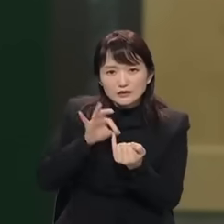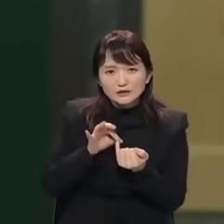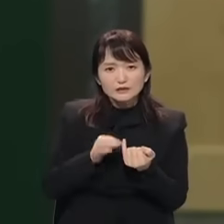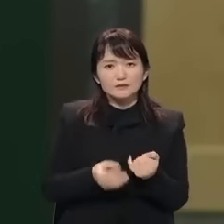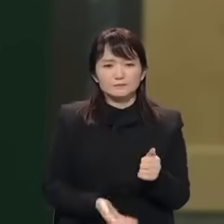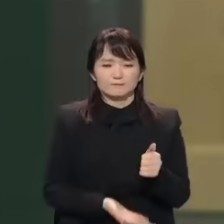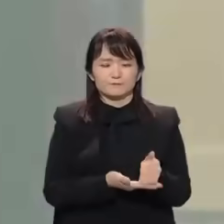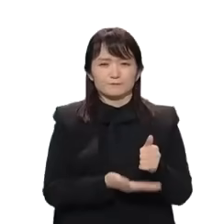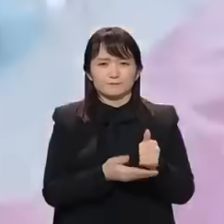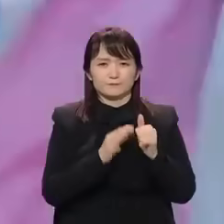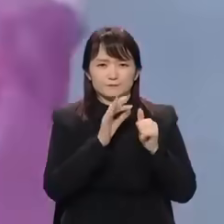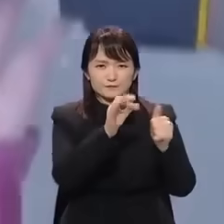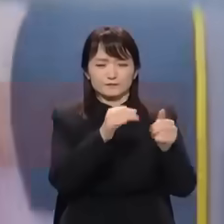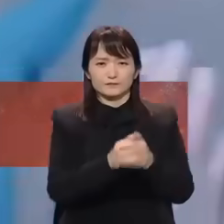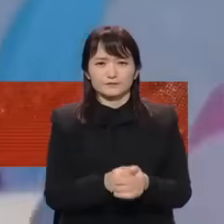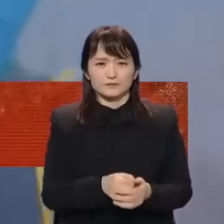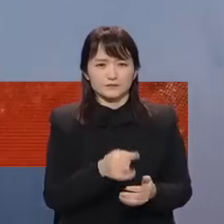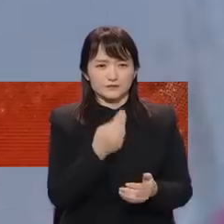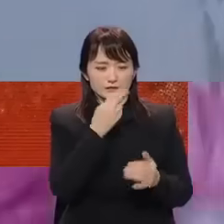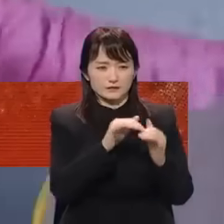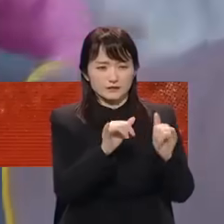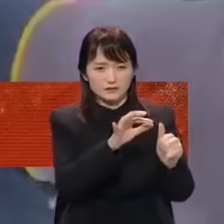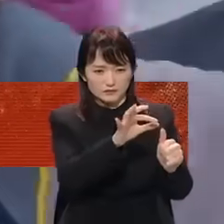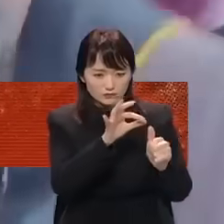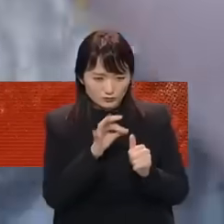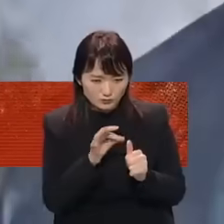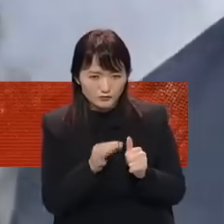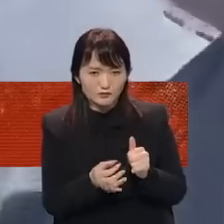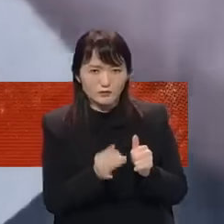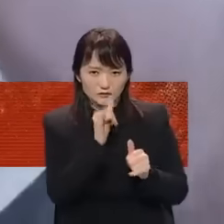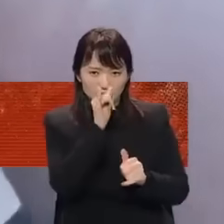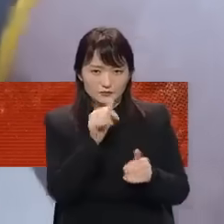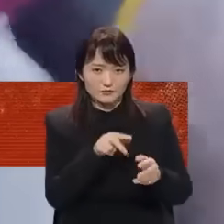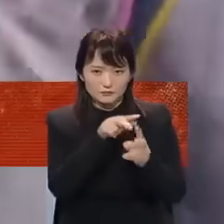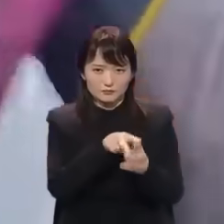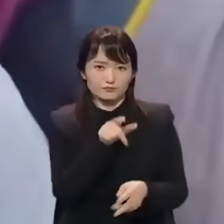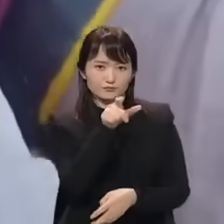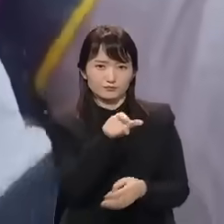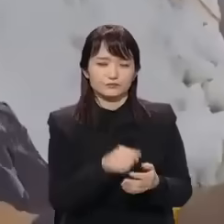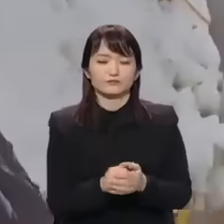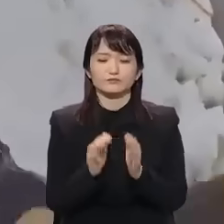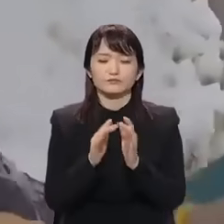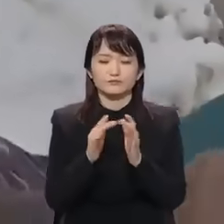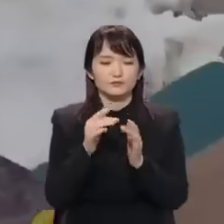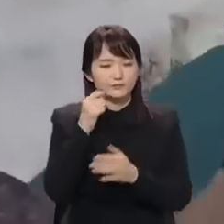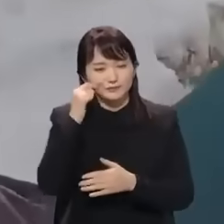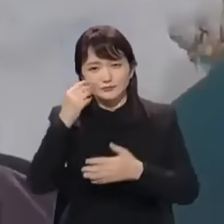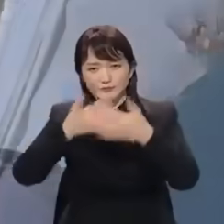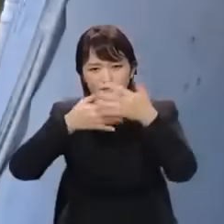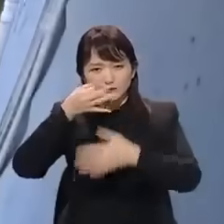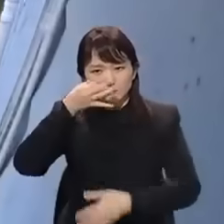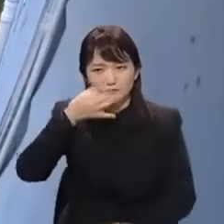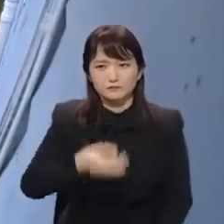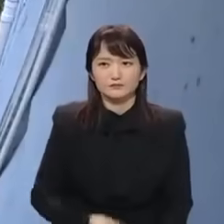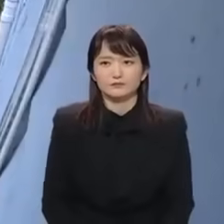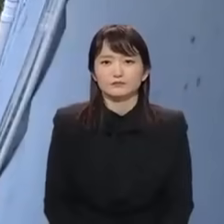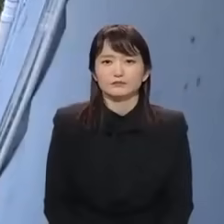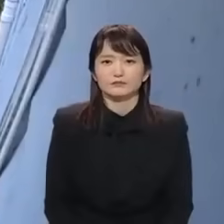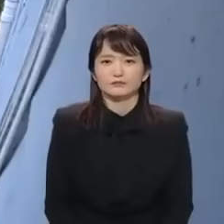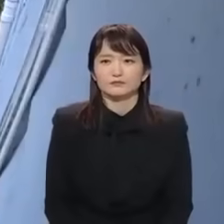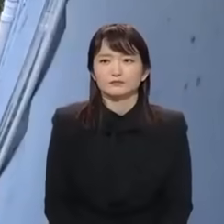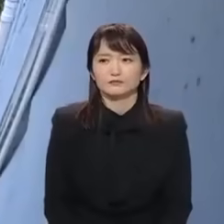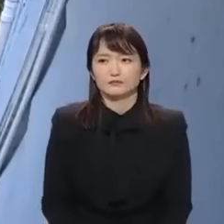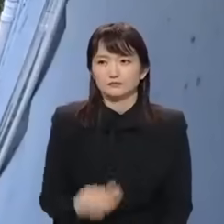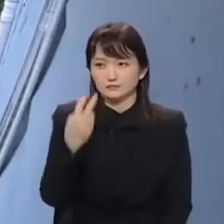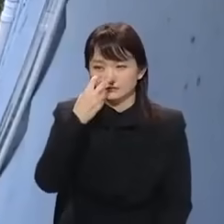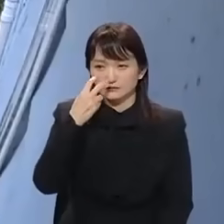받았고요. 인명구조상 후보에도 올랐다고 합니다. 자, 다음은 최근 온라인에서 화제가 되고 있는 영상 함께 보시죠. 네,